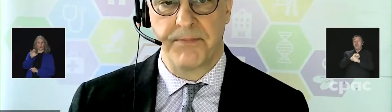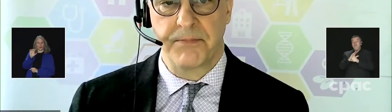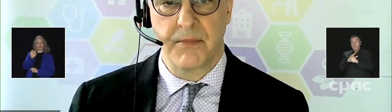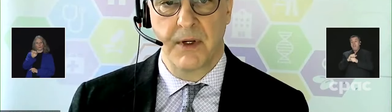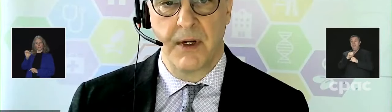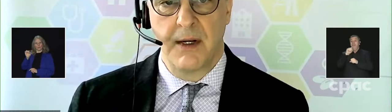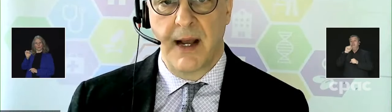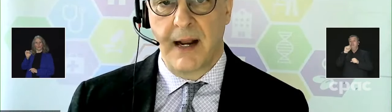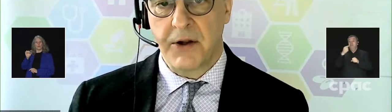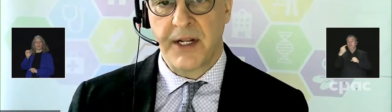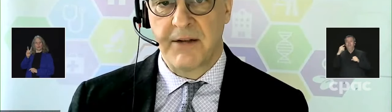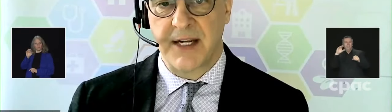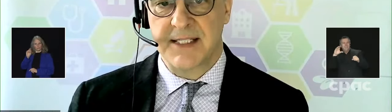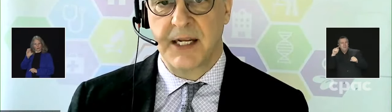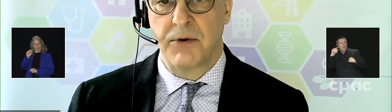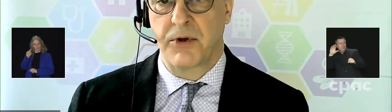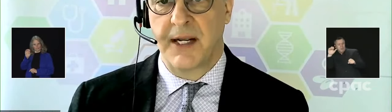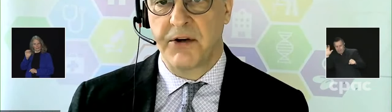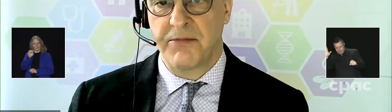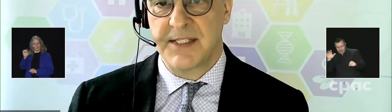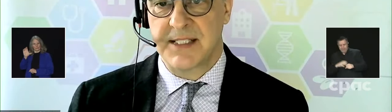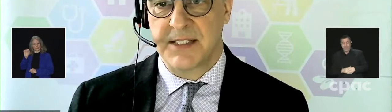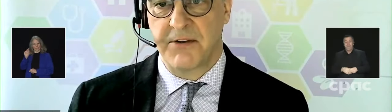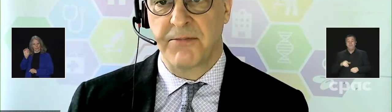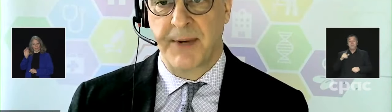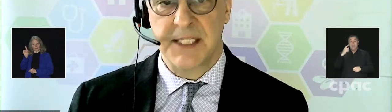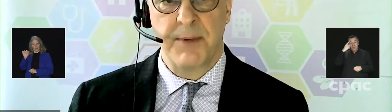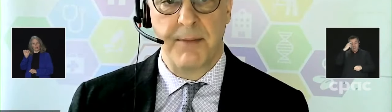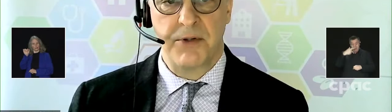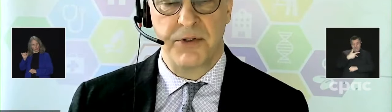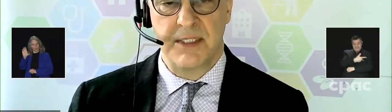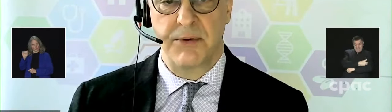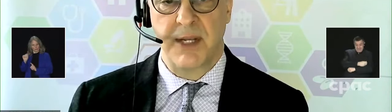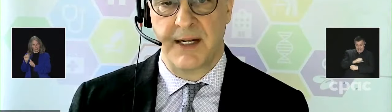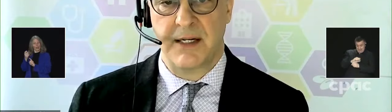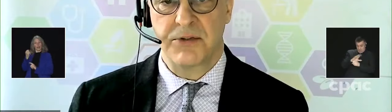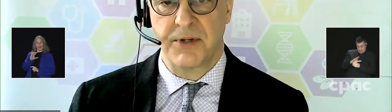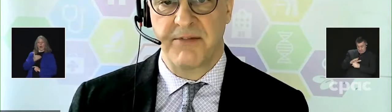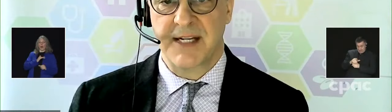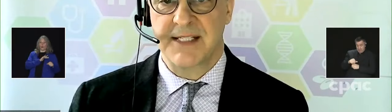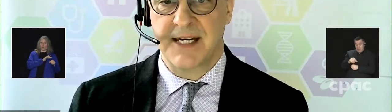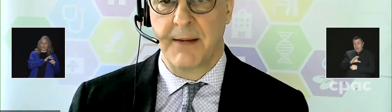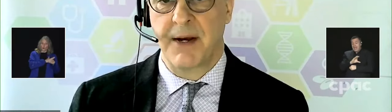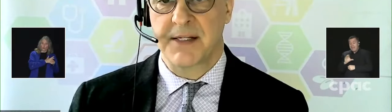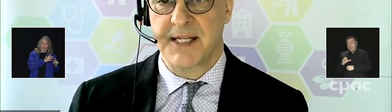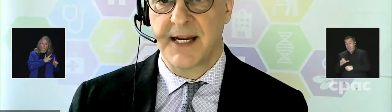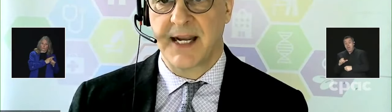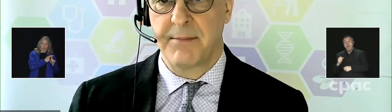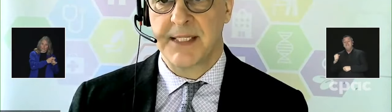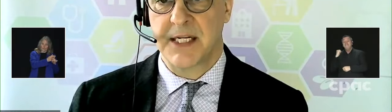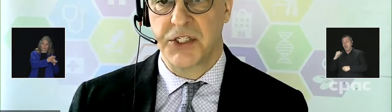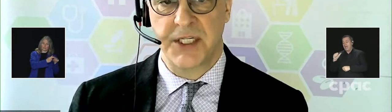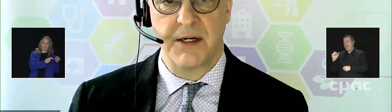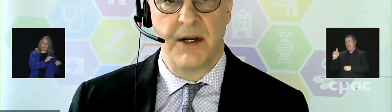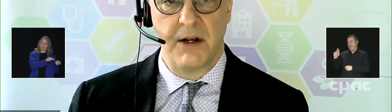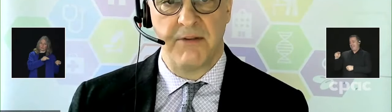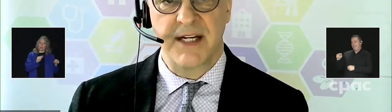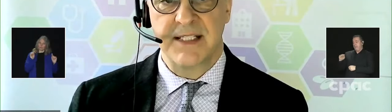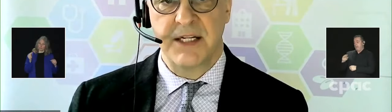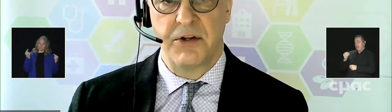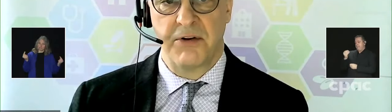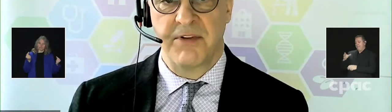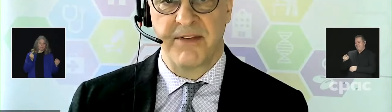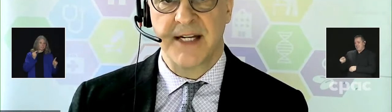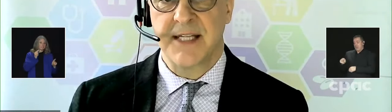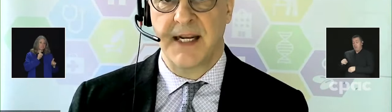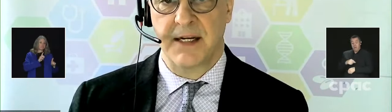vaccin-covid.canada.ca. Alors que les vaccins contre la COVID-19 principalement utilisés au Canada sont des vaccins à base d'ARN messager, le